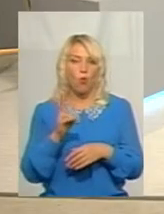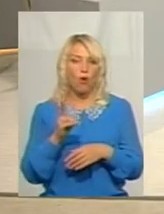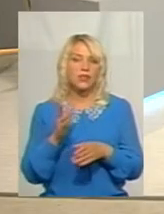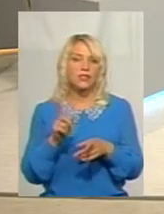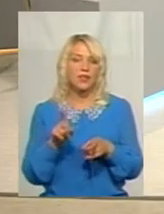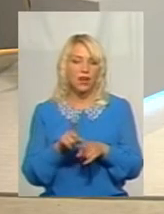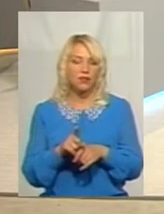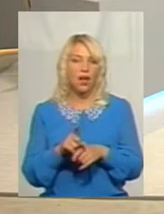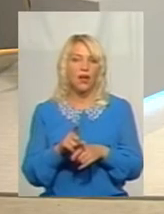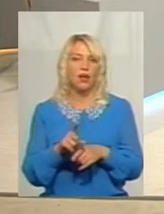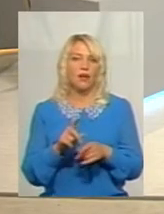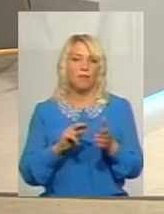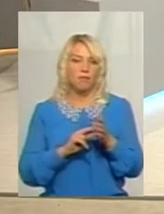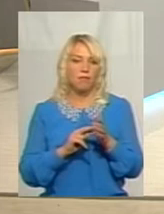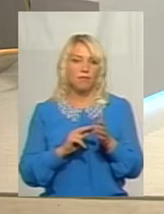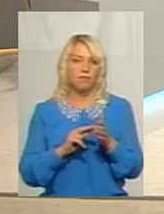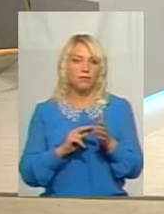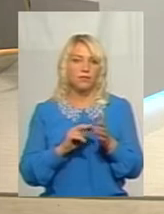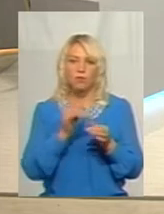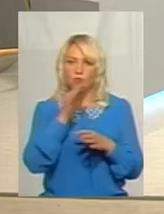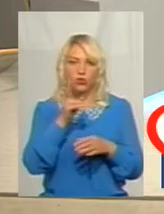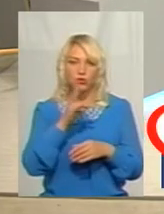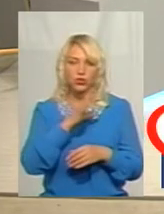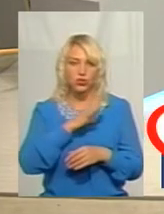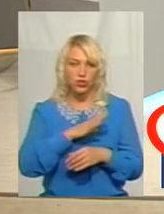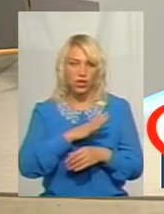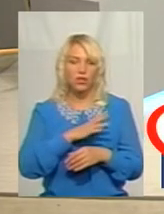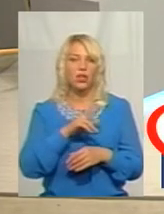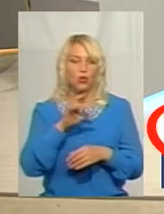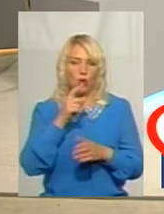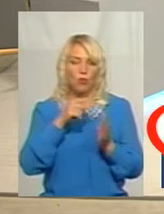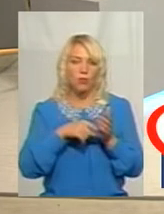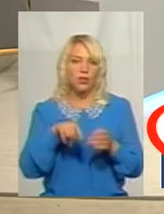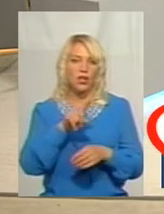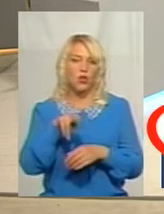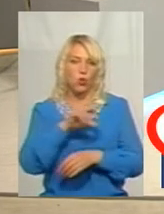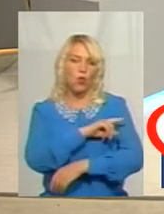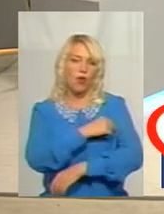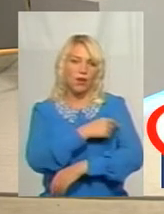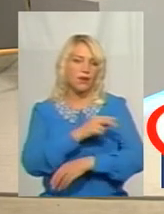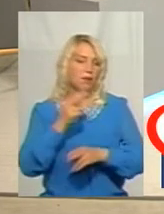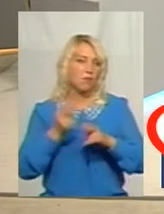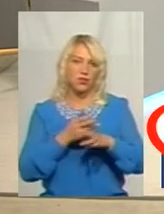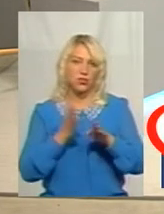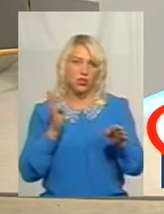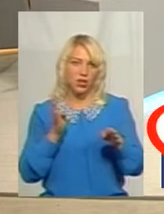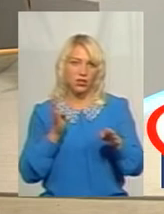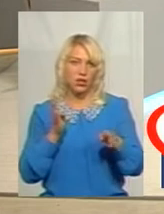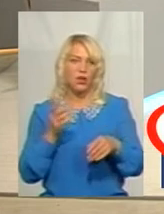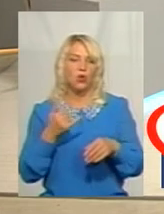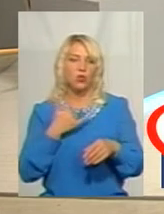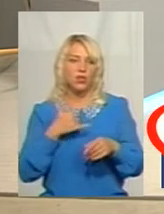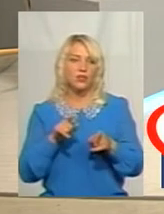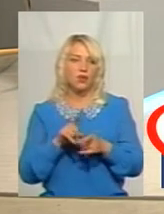така планова ситуація, він може чекати, то він попаде до лікаря без черг. У нас є